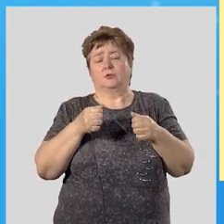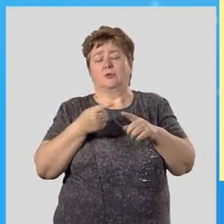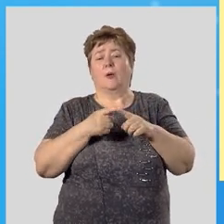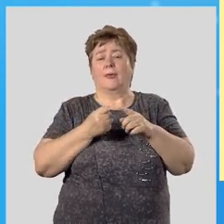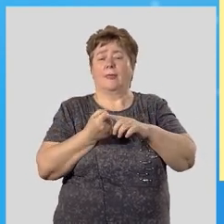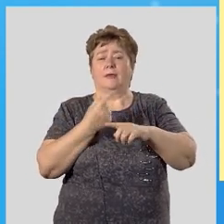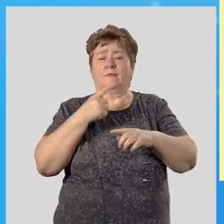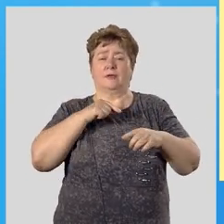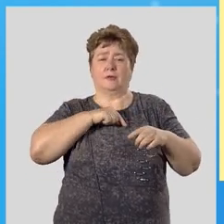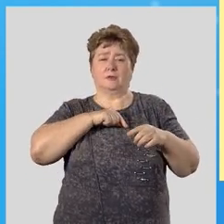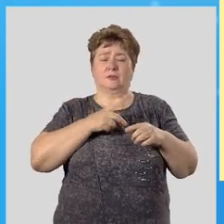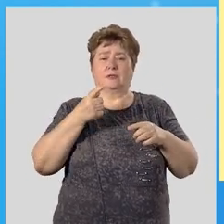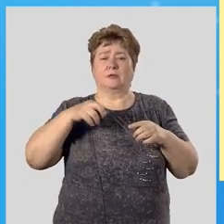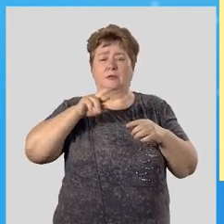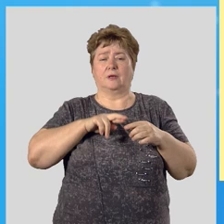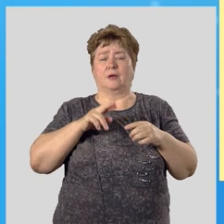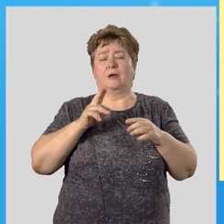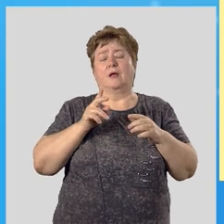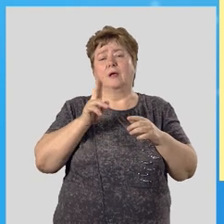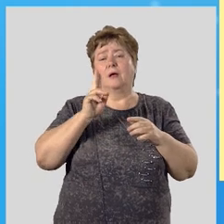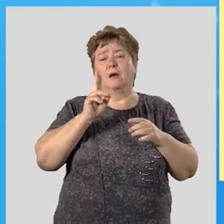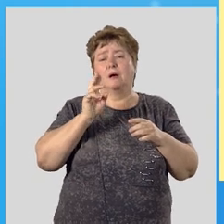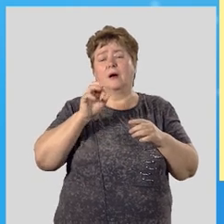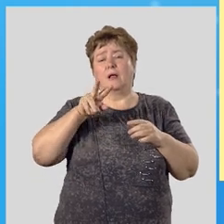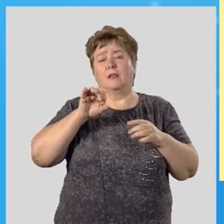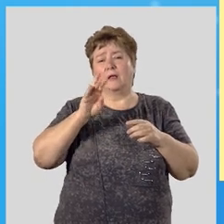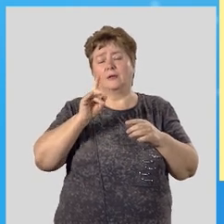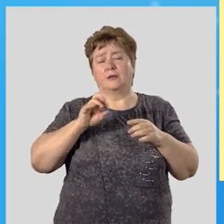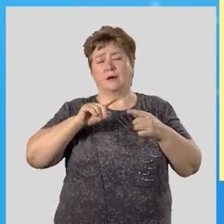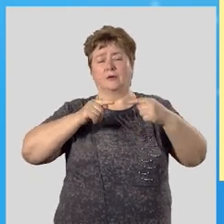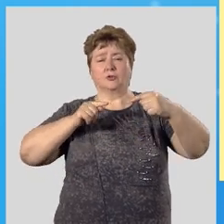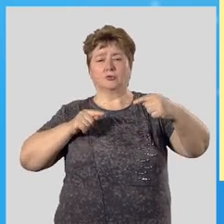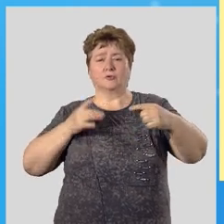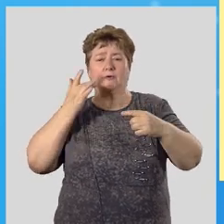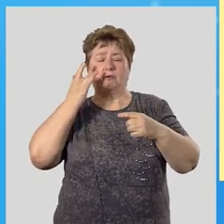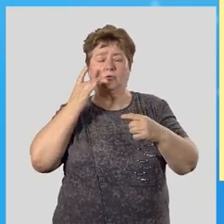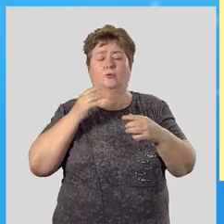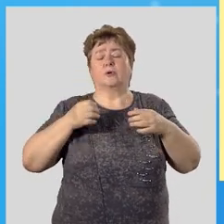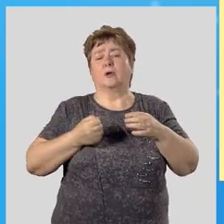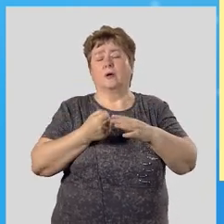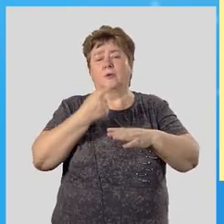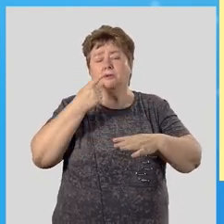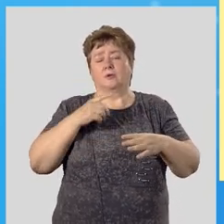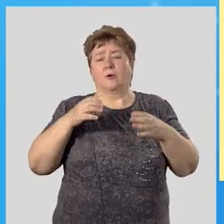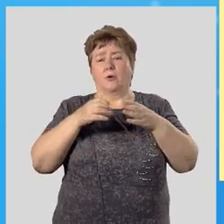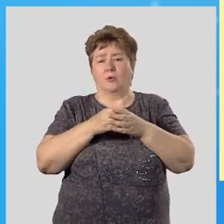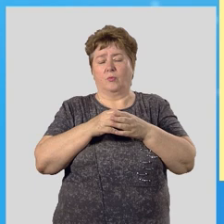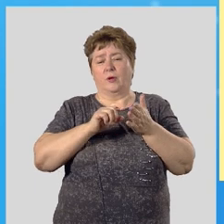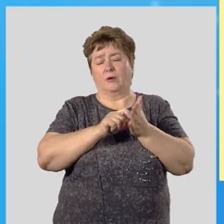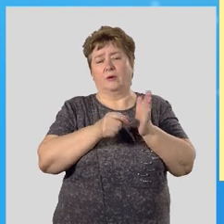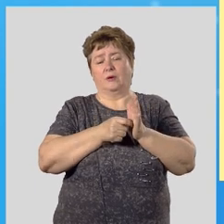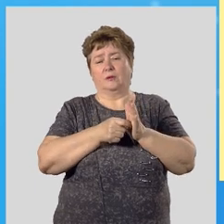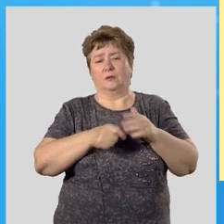Это явление характерно для колониальных жгутиковых, которые образованы группой